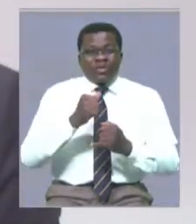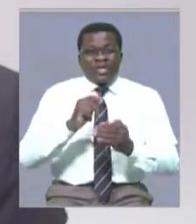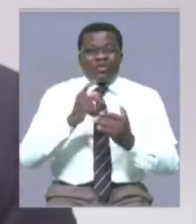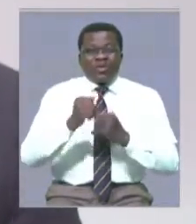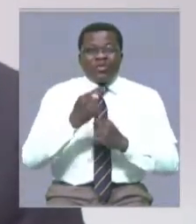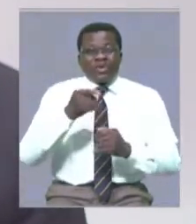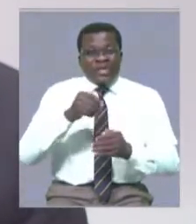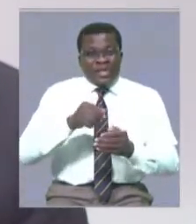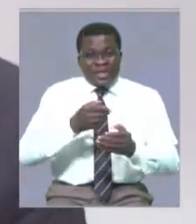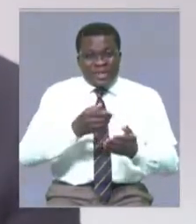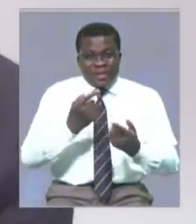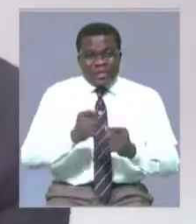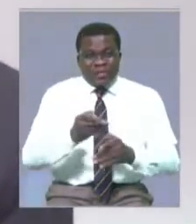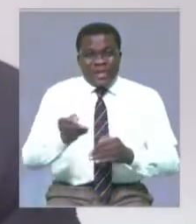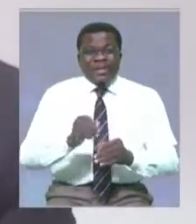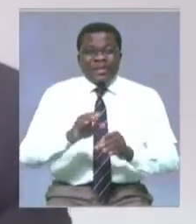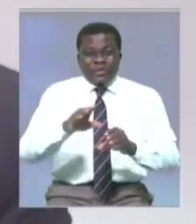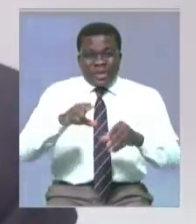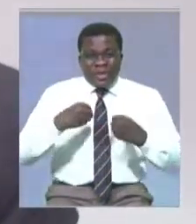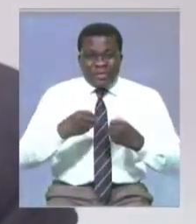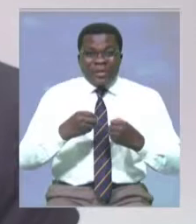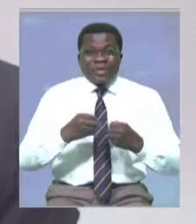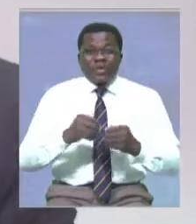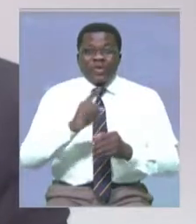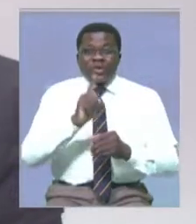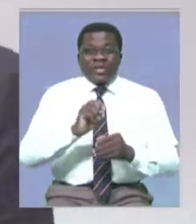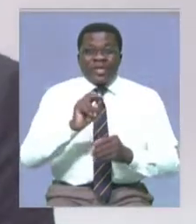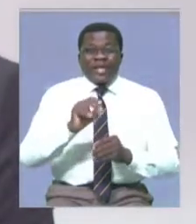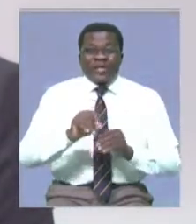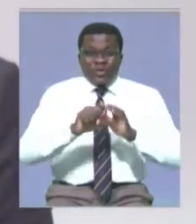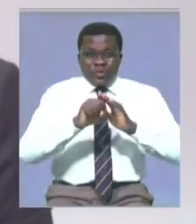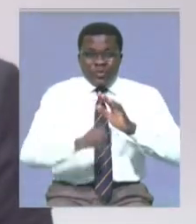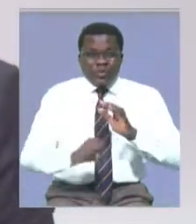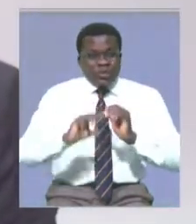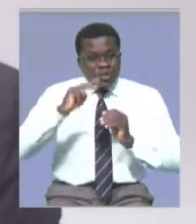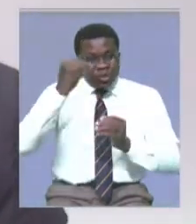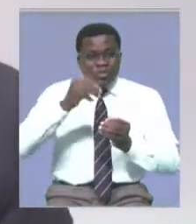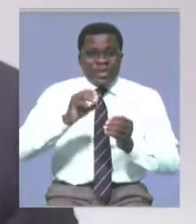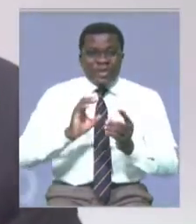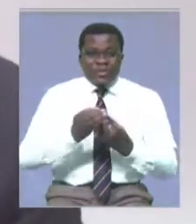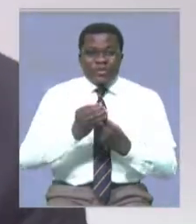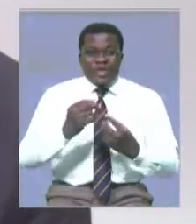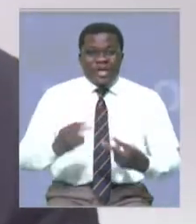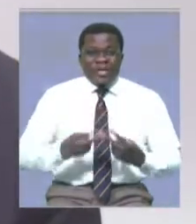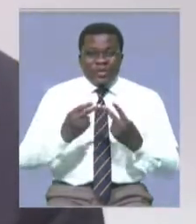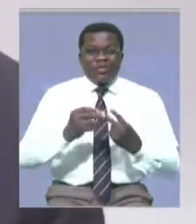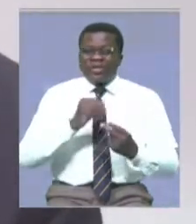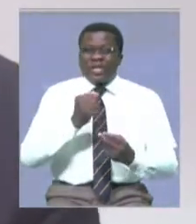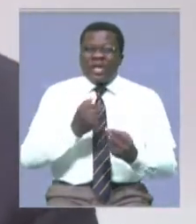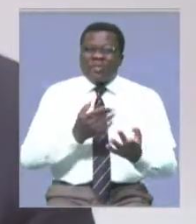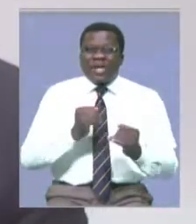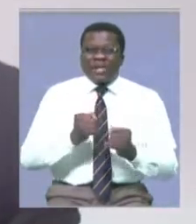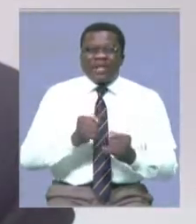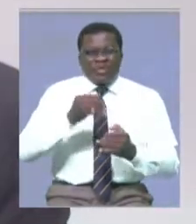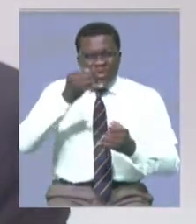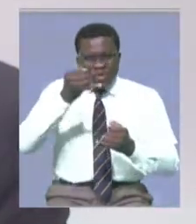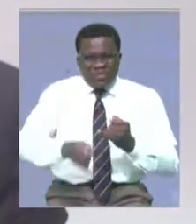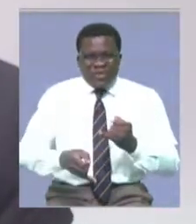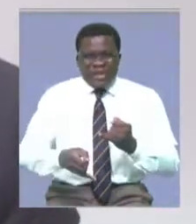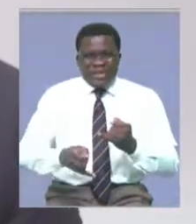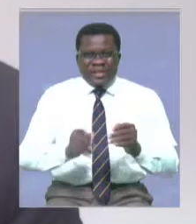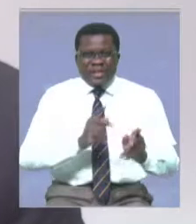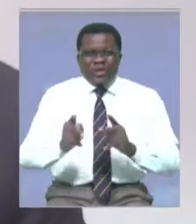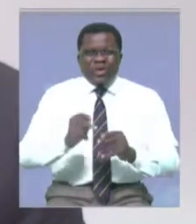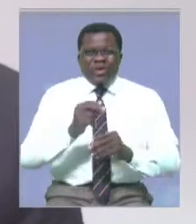projet qui est en cours donc sur l'adaptation dans la zone sud. Le ministre du cadre de vie et développement durable n'a pas attendu même qu'on termine notre